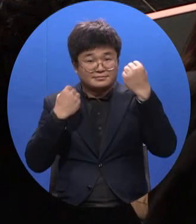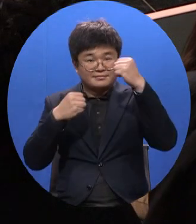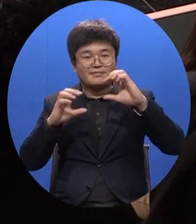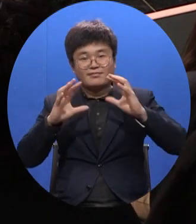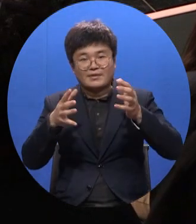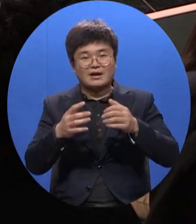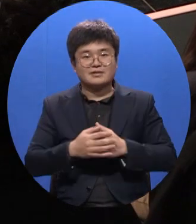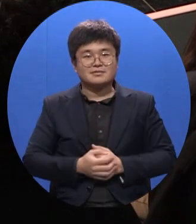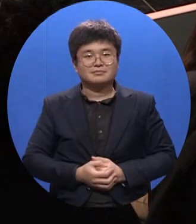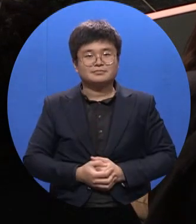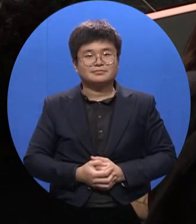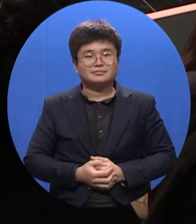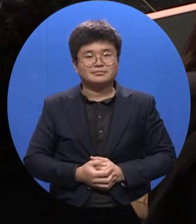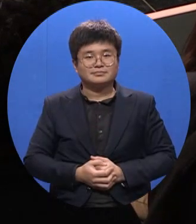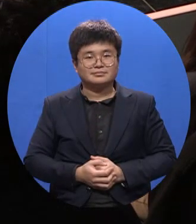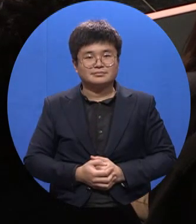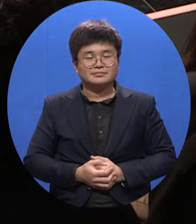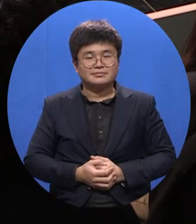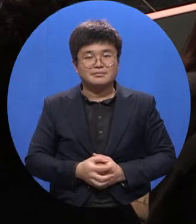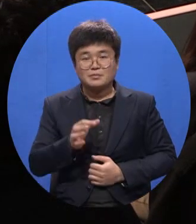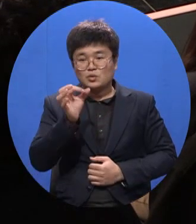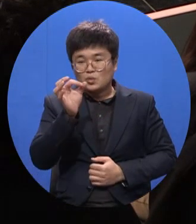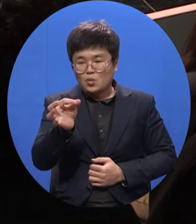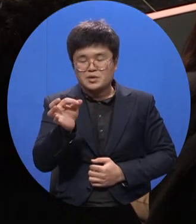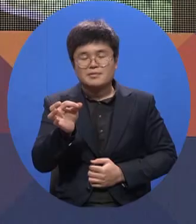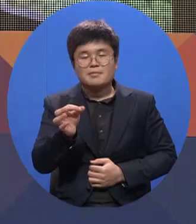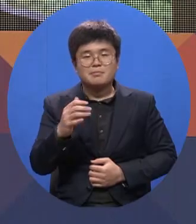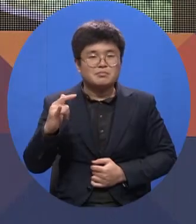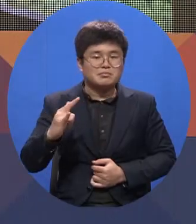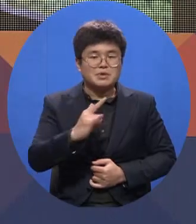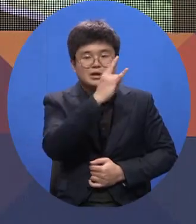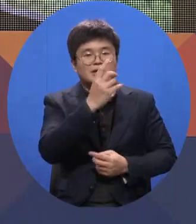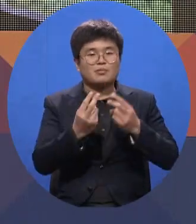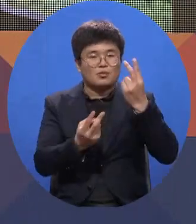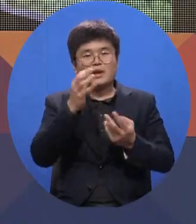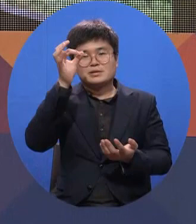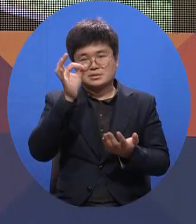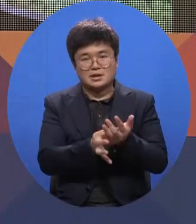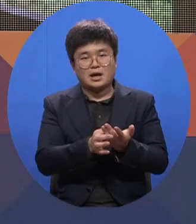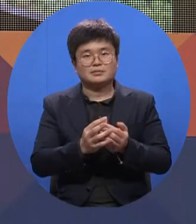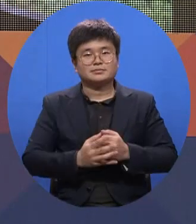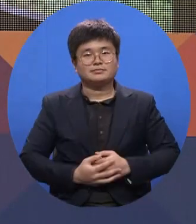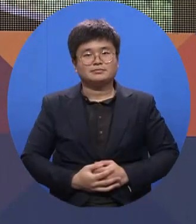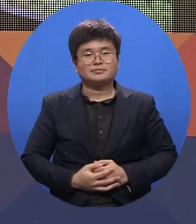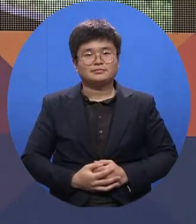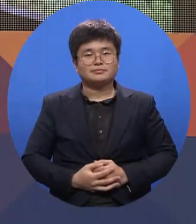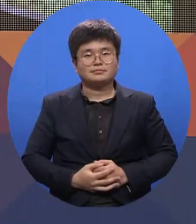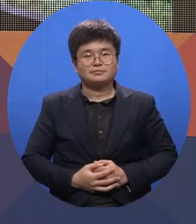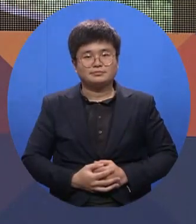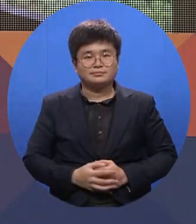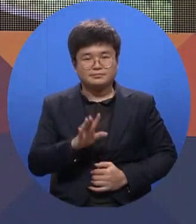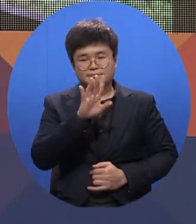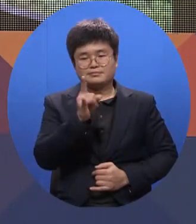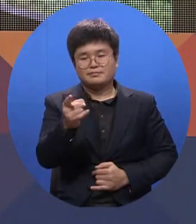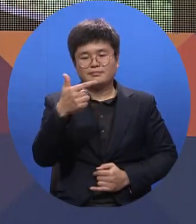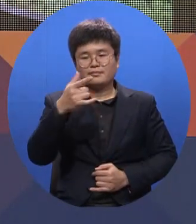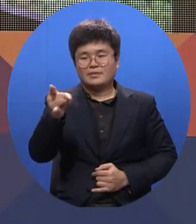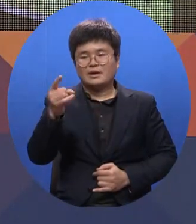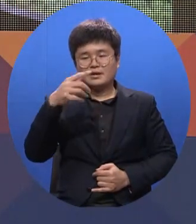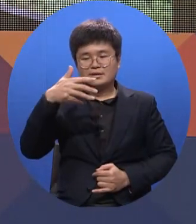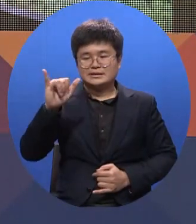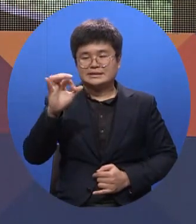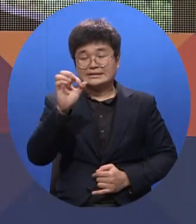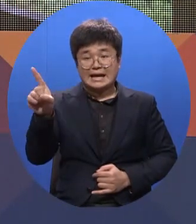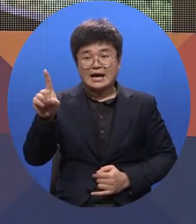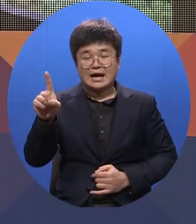그리고 금액은 비행기표 보다 더 저렴해요 잡다보니까 결로 맨 엣지 하에서 라이브 스톡 까지 일어